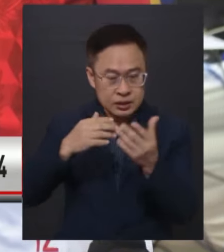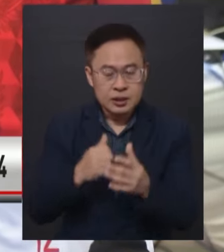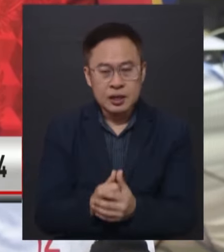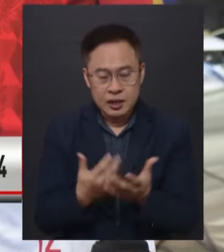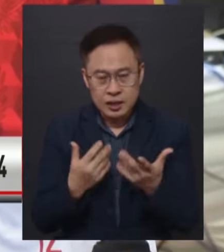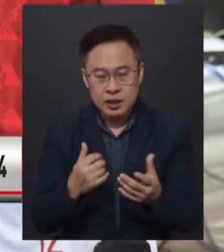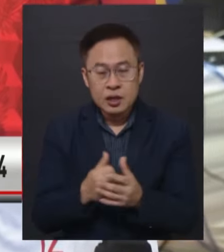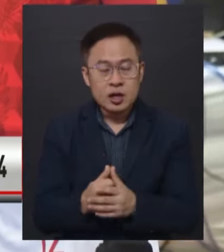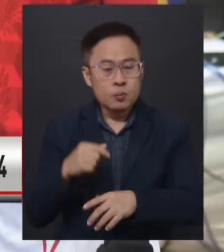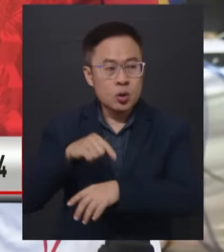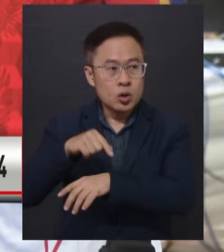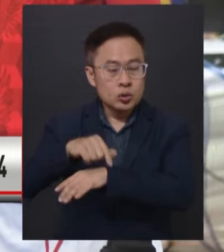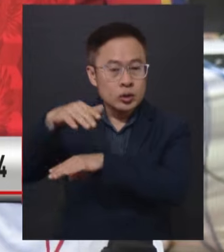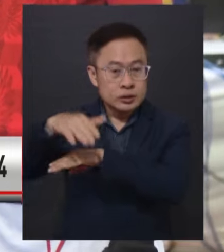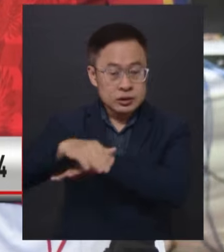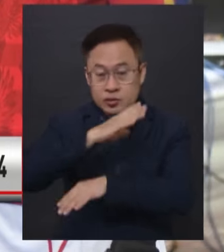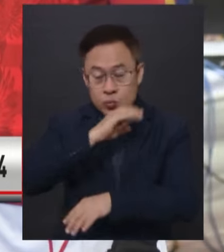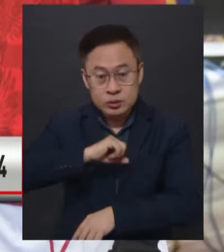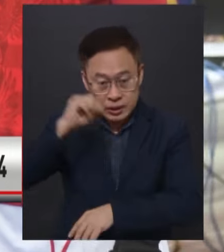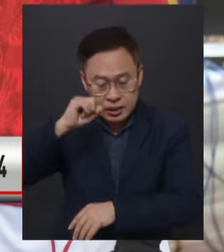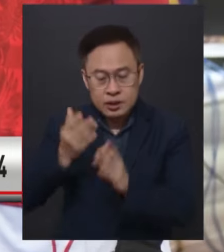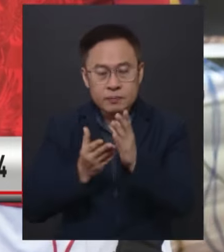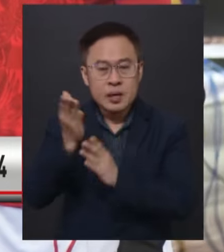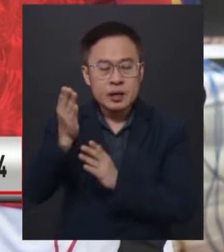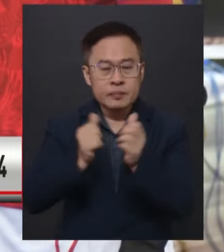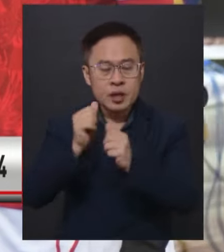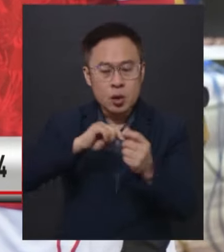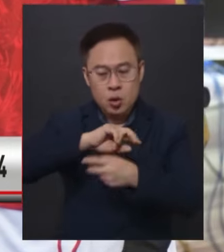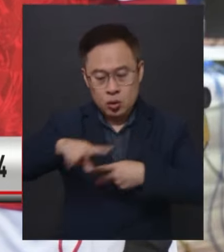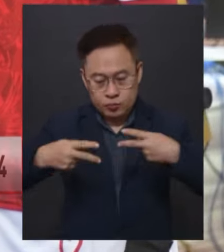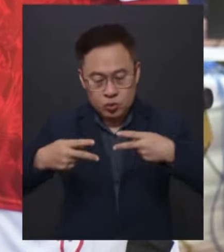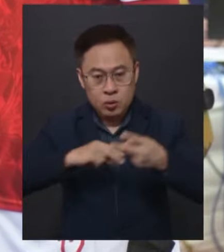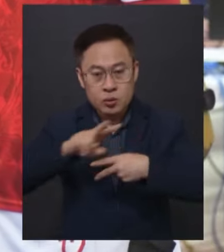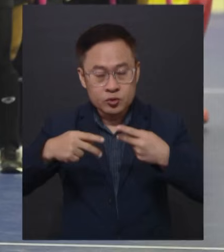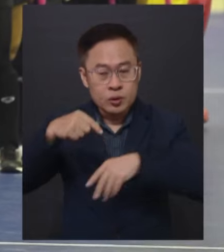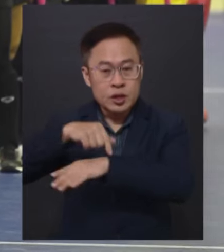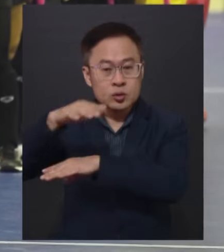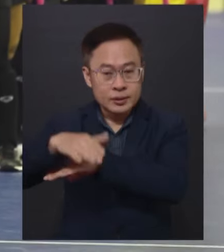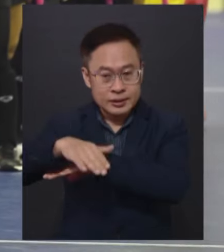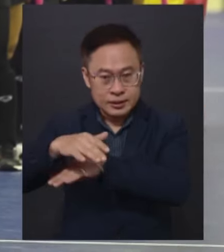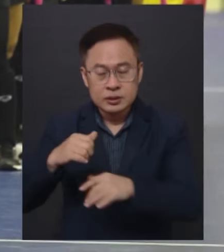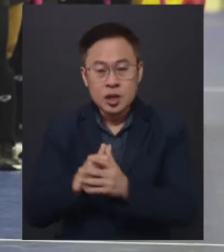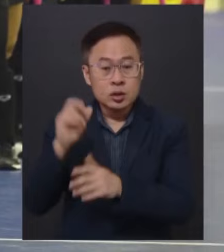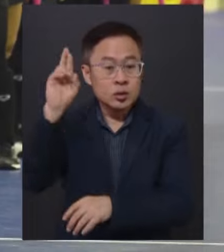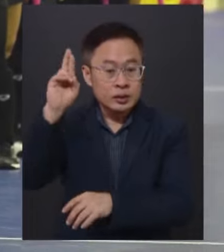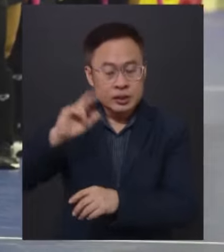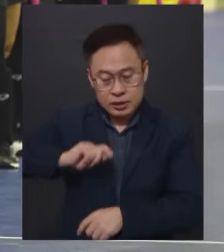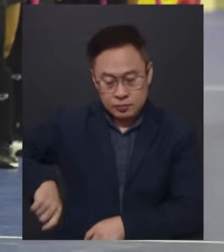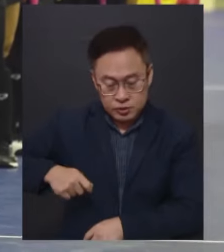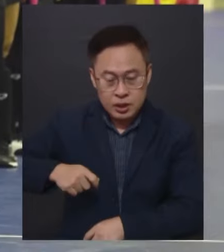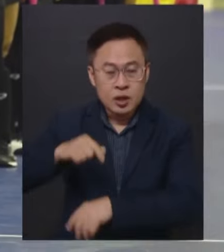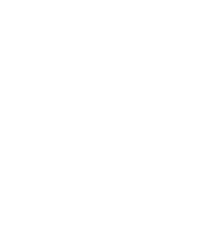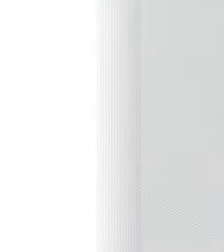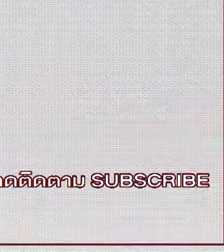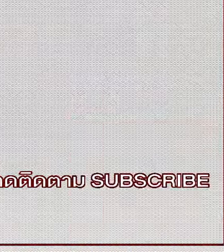จะลงสนามต่อในรอบรองชนะเลิศทันทีค่ะยังไงเดี๋ยวรอติดตามผลการแข่งขันนะคะช่วงเที่ยงนี้เจอกับกัมพูชา